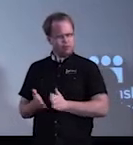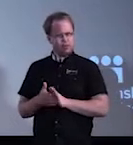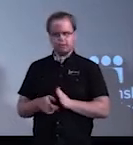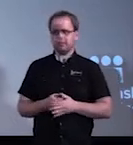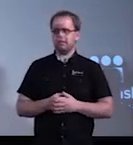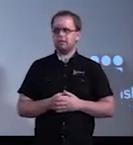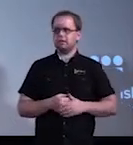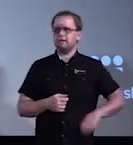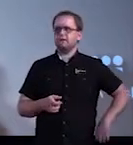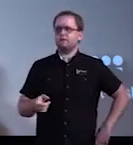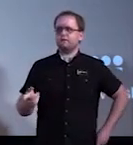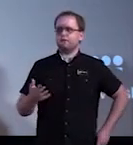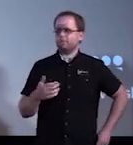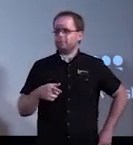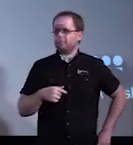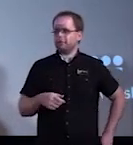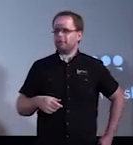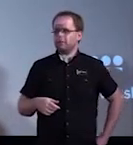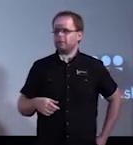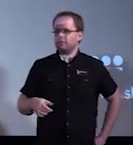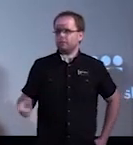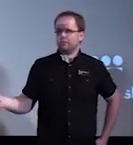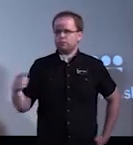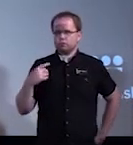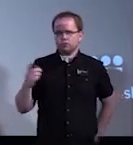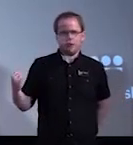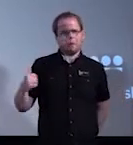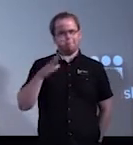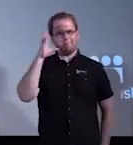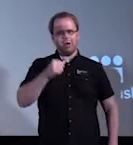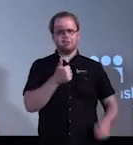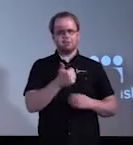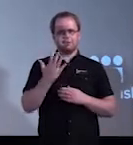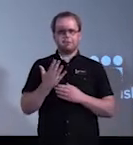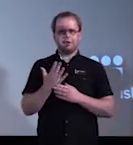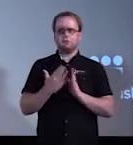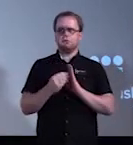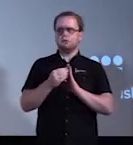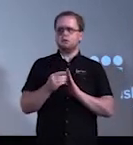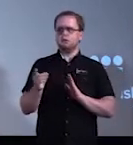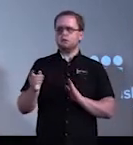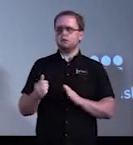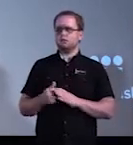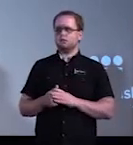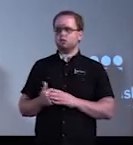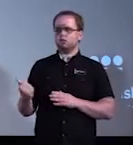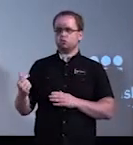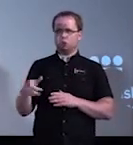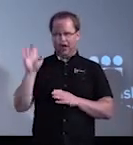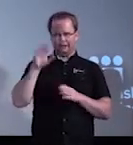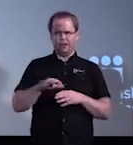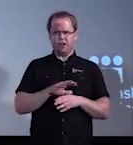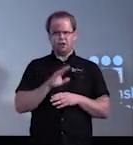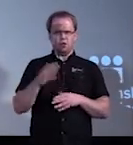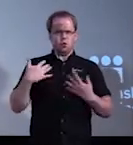rådgivare. Vad jag menar med det? Vad sa du? Vad sa att han är man och 65, man och 65 så han ligger illa till. Illa till? Du har haft all makt i världen